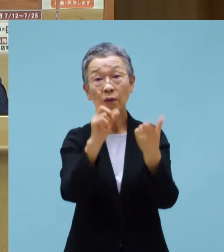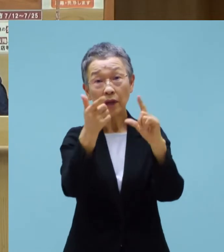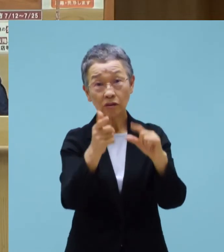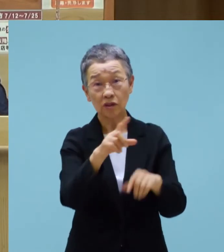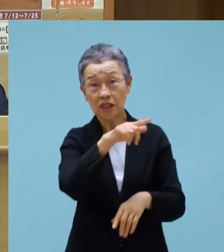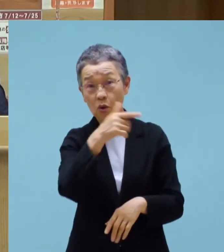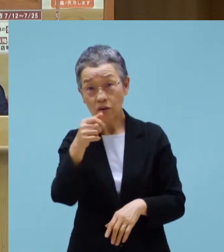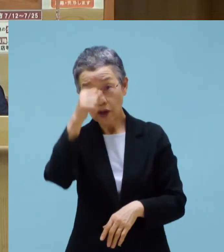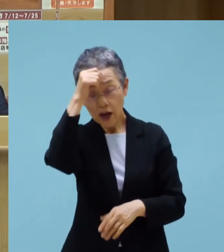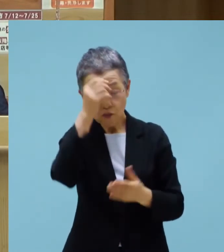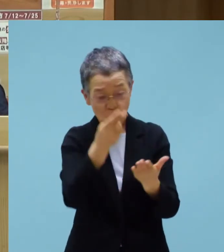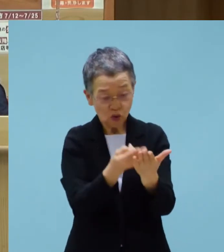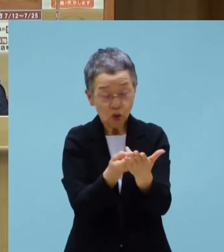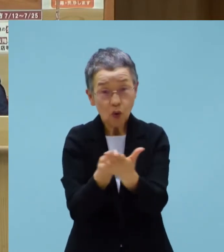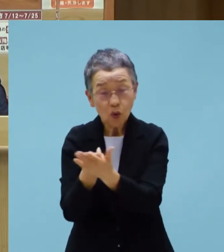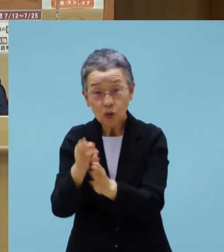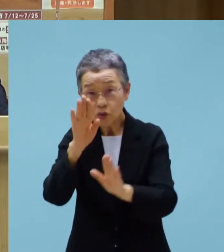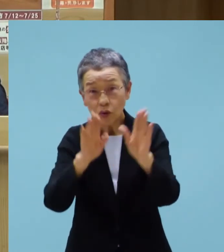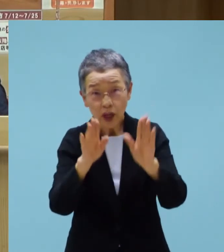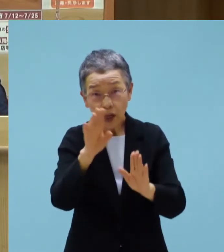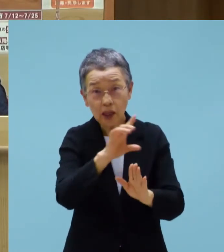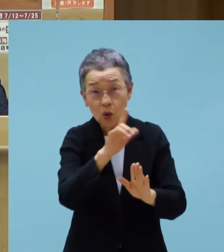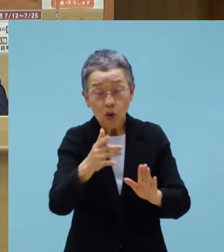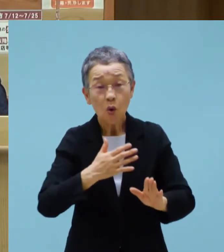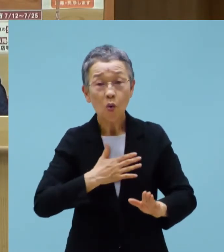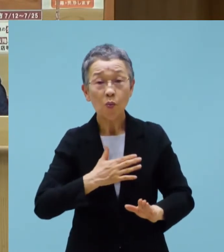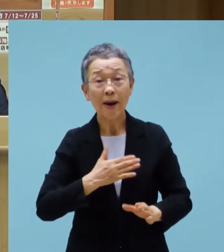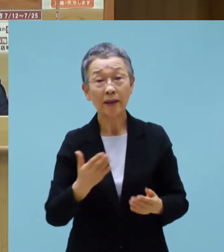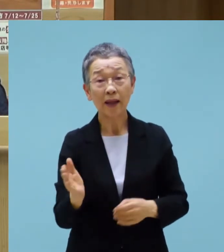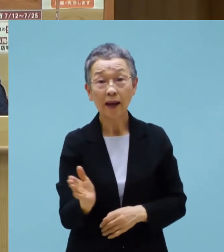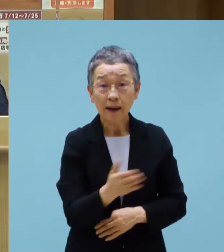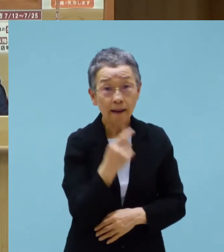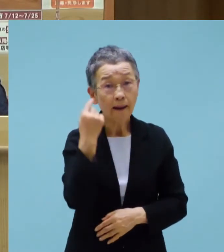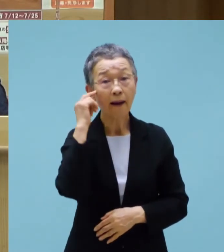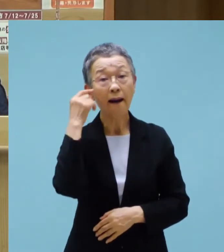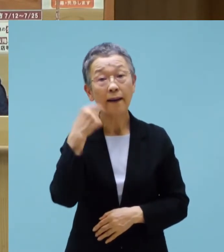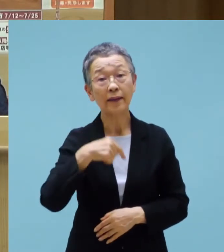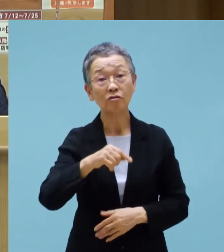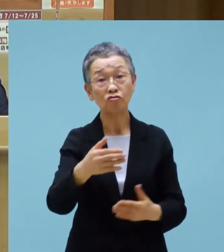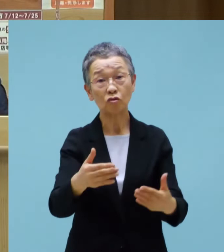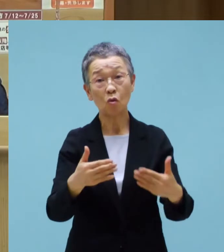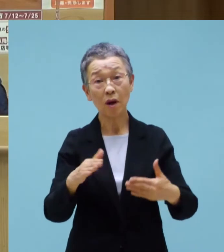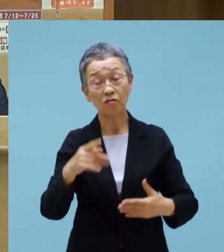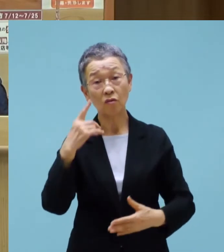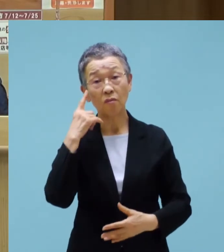況だとか、まあ、いろんなことを踏まえて考えなきゃいけないというふうには思ってます。